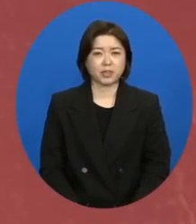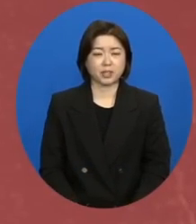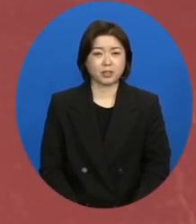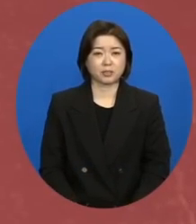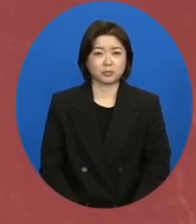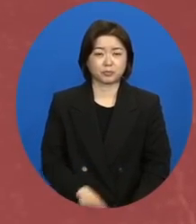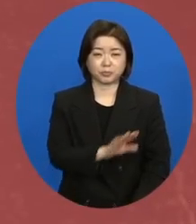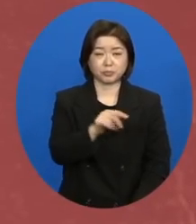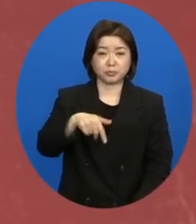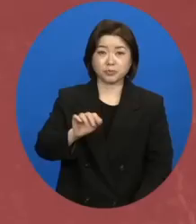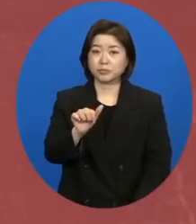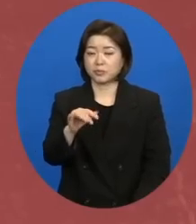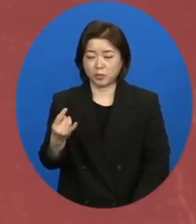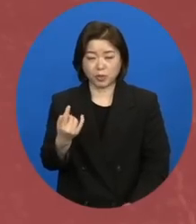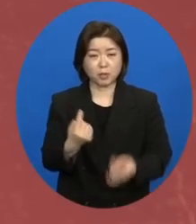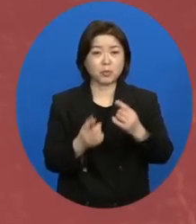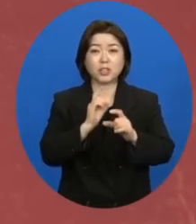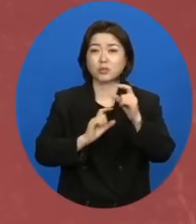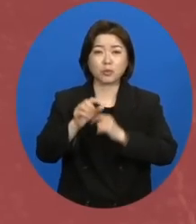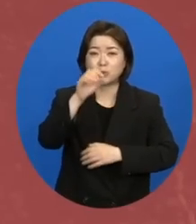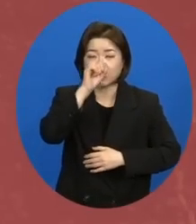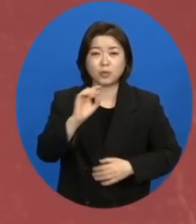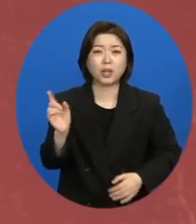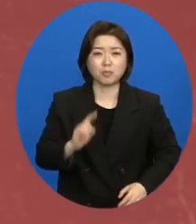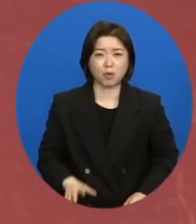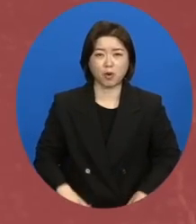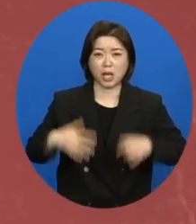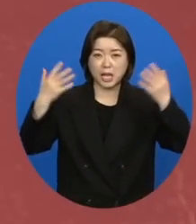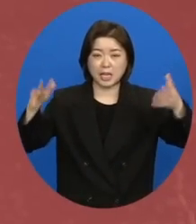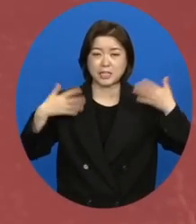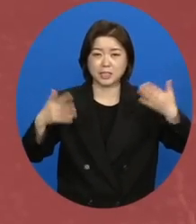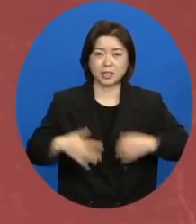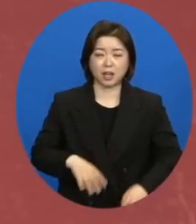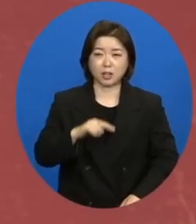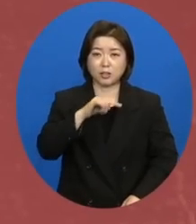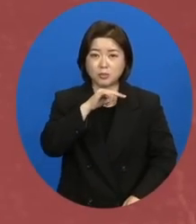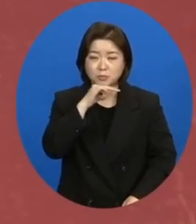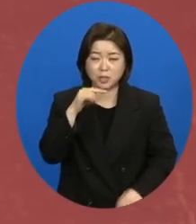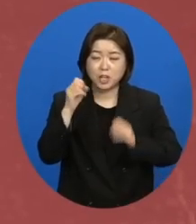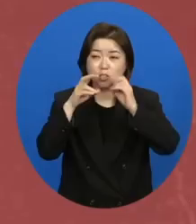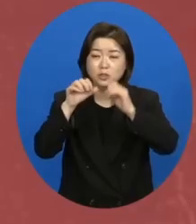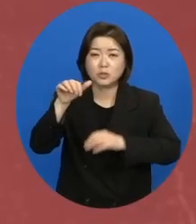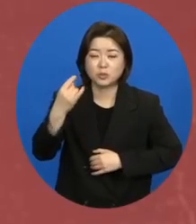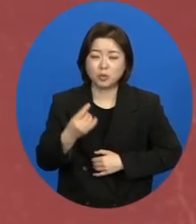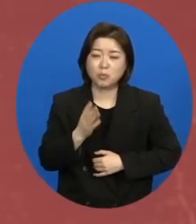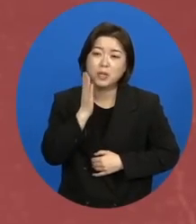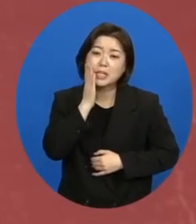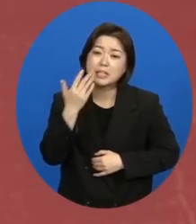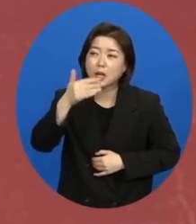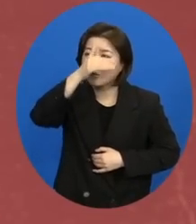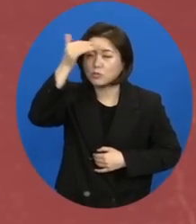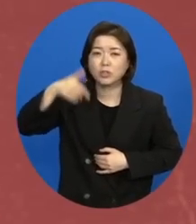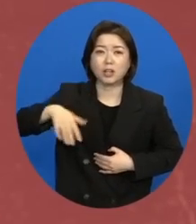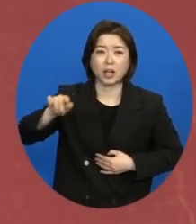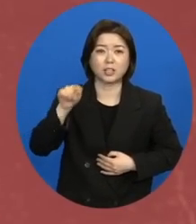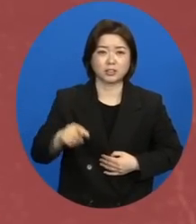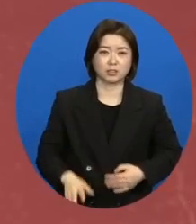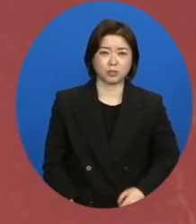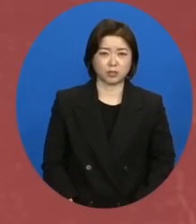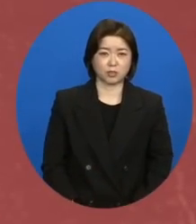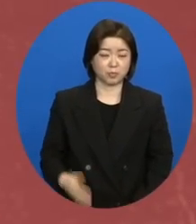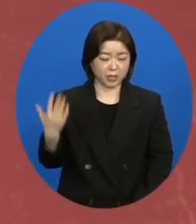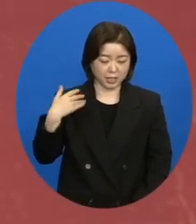바자보다 더 좋은 게 뭔지 아세요? 가을 단풍, 선교회 단풍 가는 거. 아니, 나는 한 번은